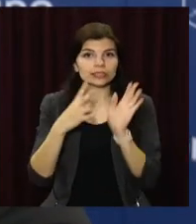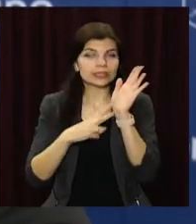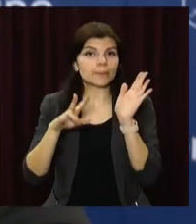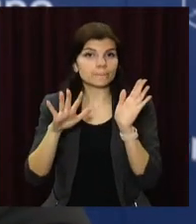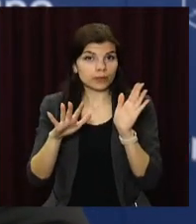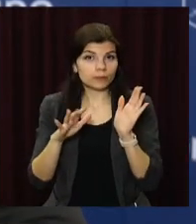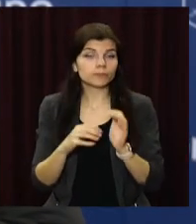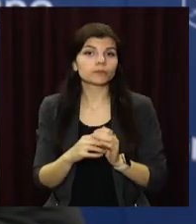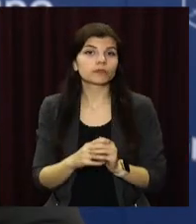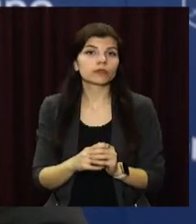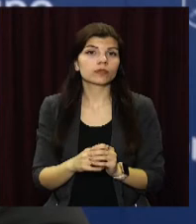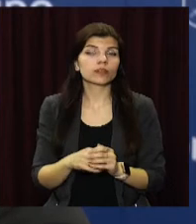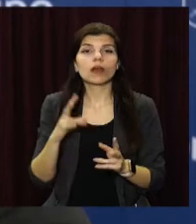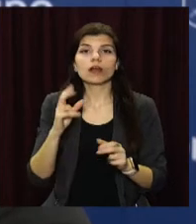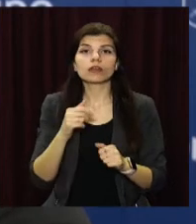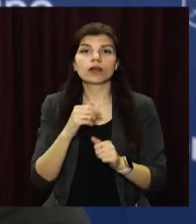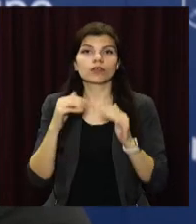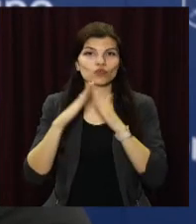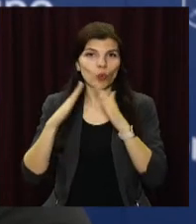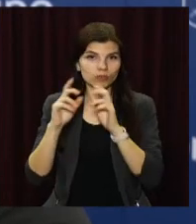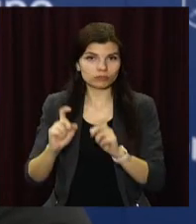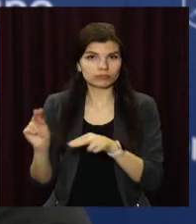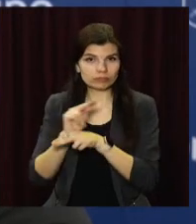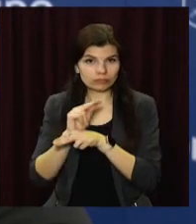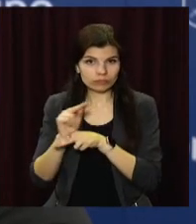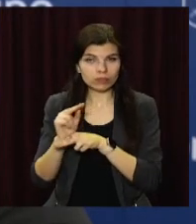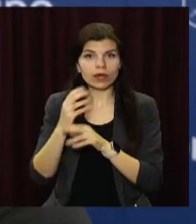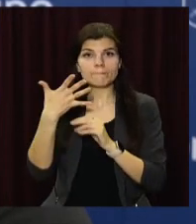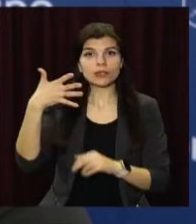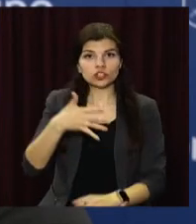475 осіб. На амбулаторному лікуванні на сьогодні знаходиться